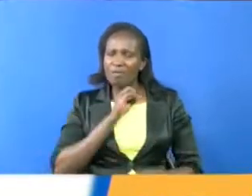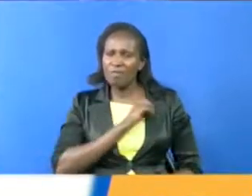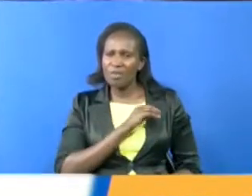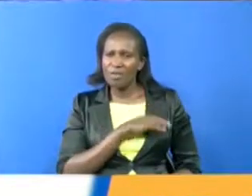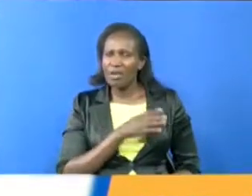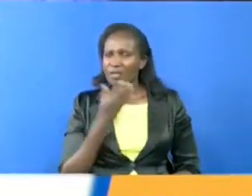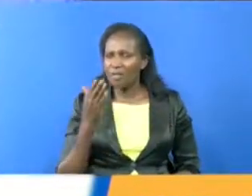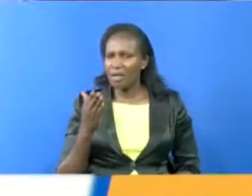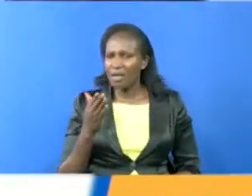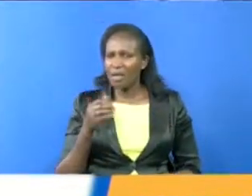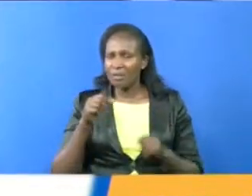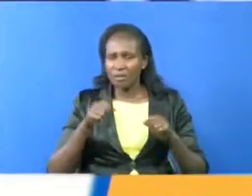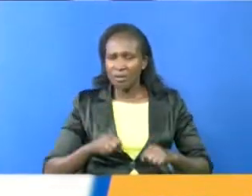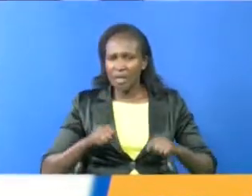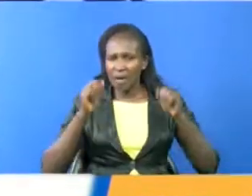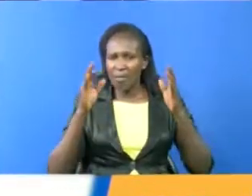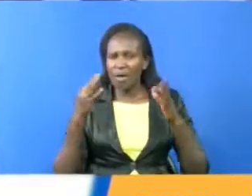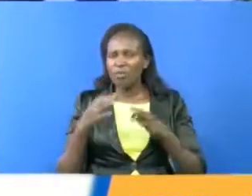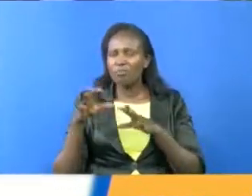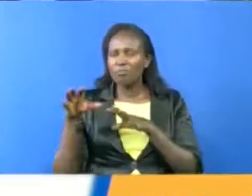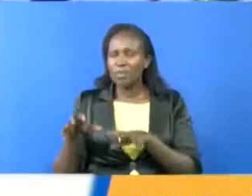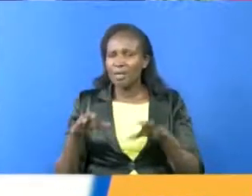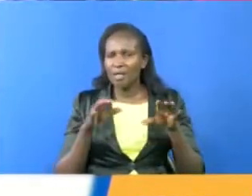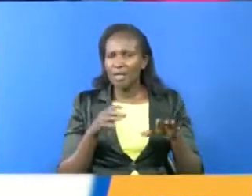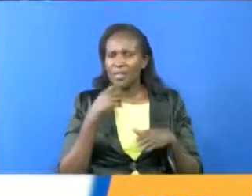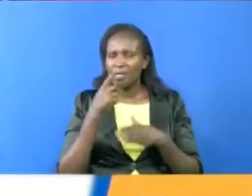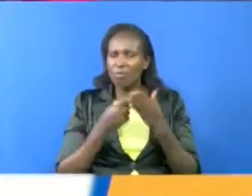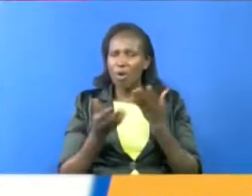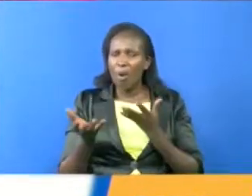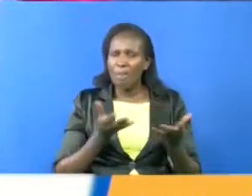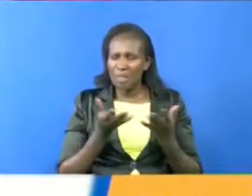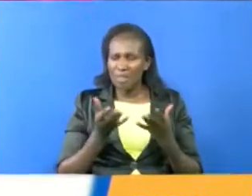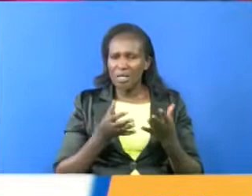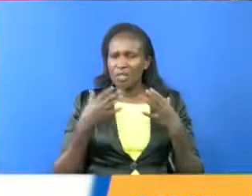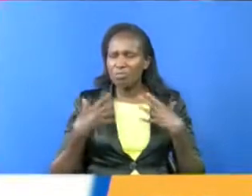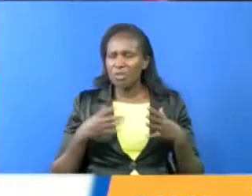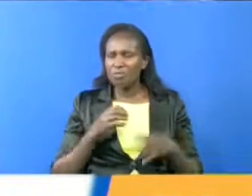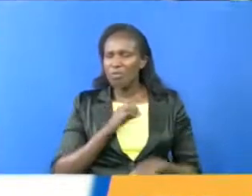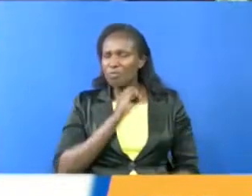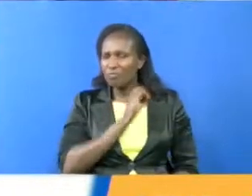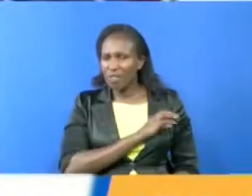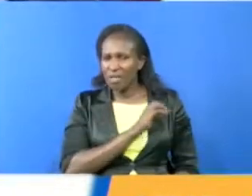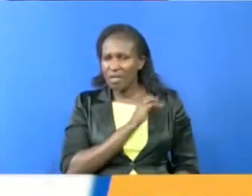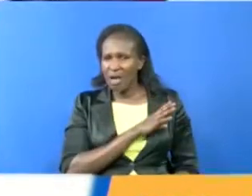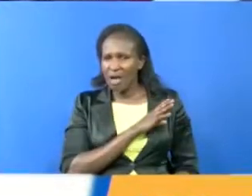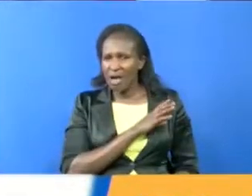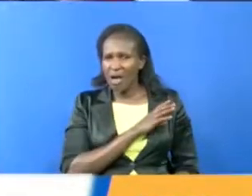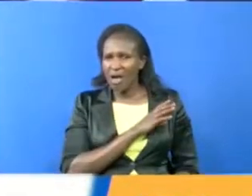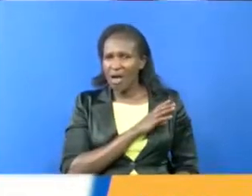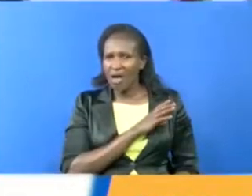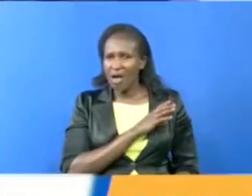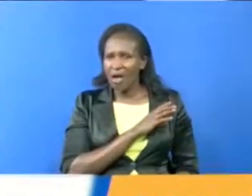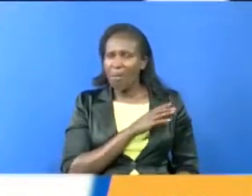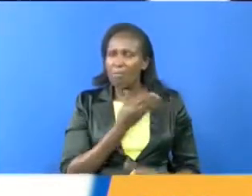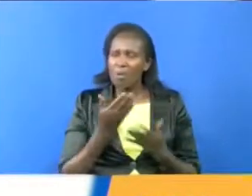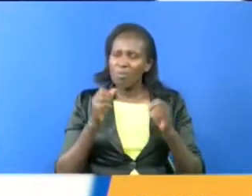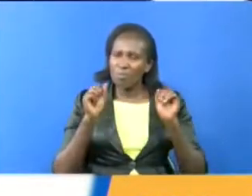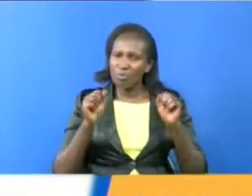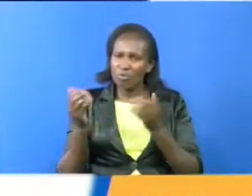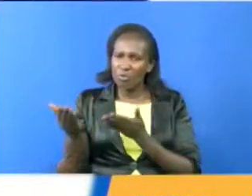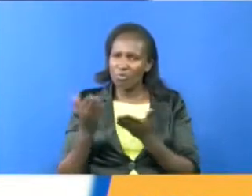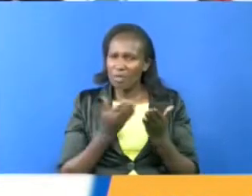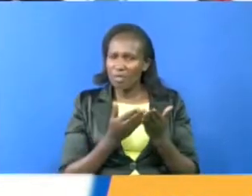wa soko la Nzaikoni amesema wafanyi biashara wanaofia wizi wa bidhaa zao, hali inayoweza